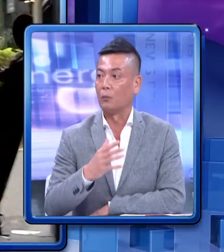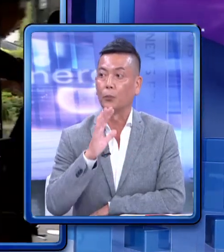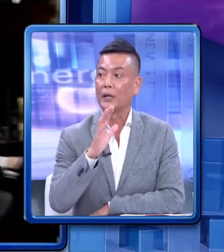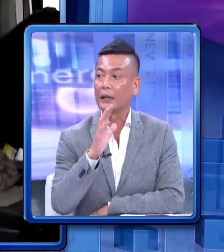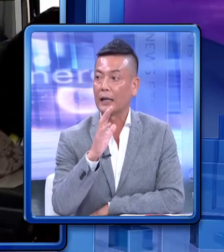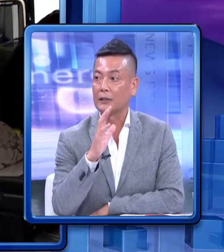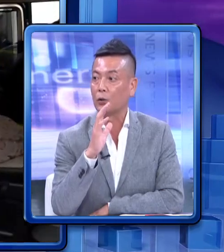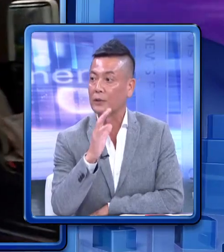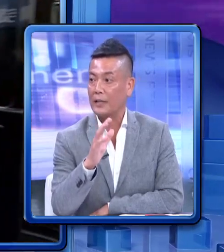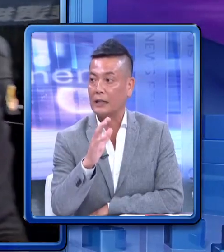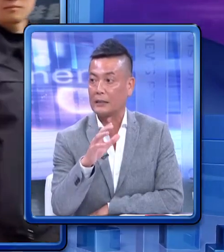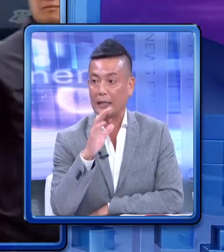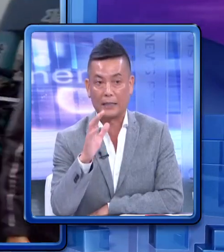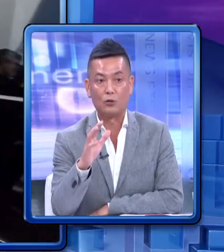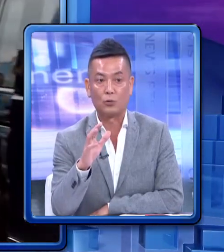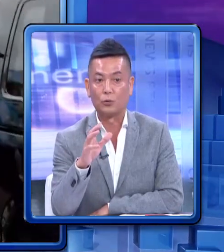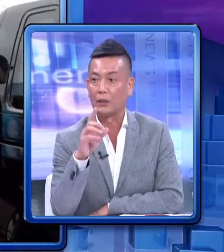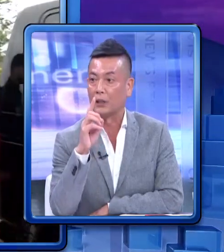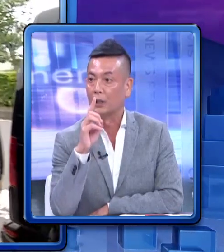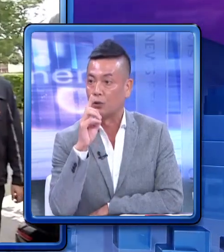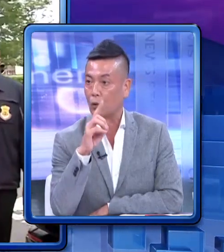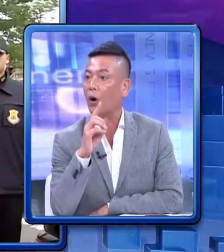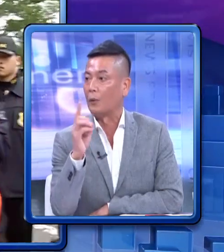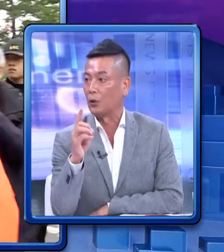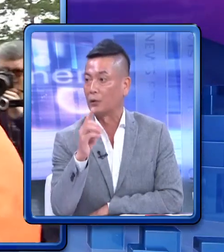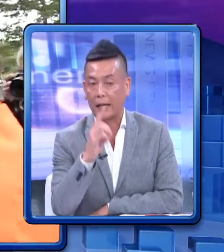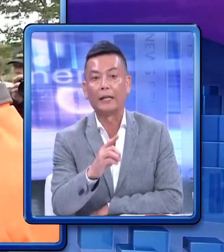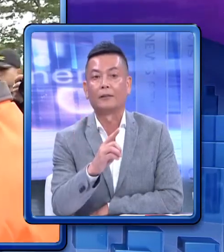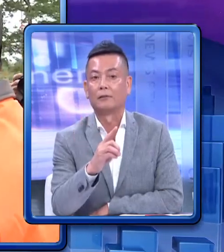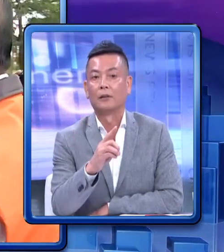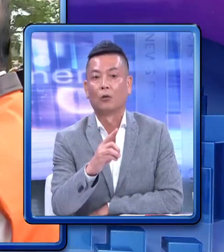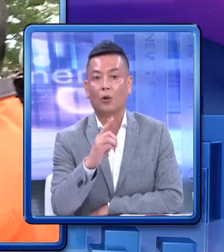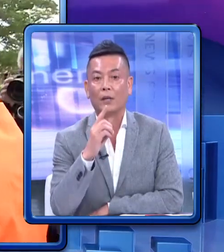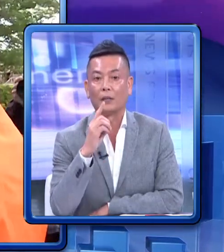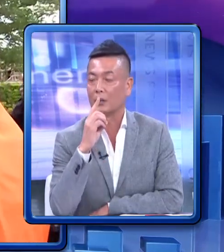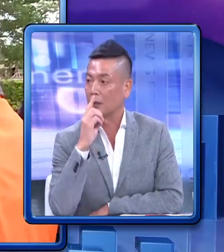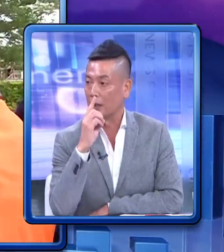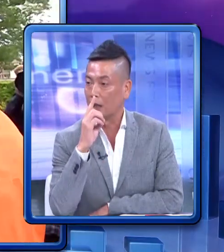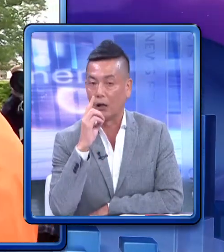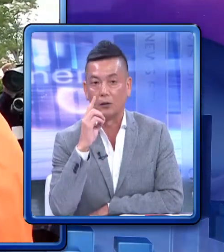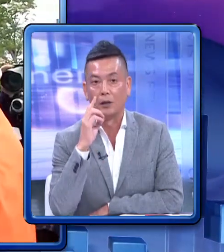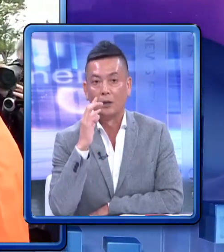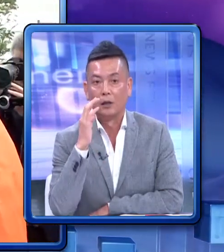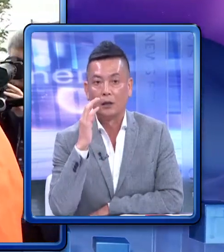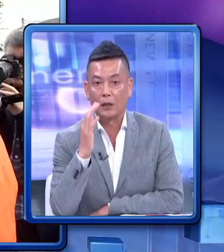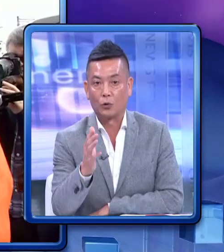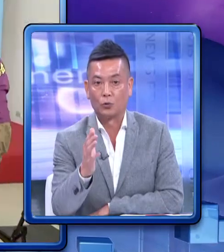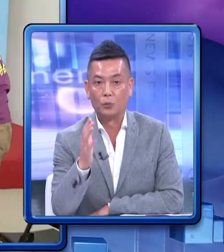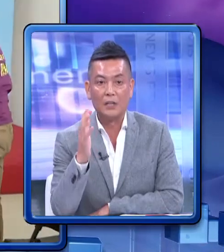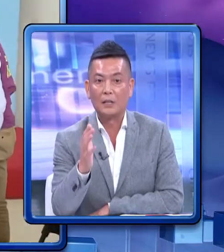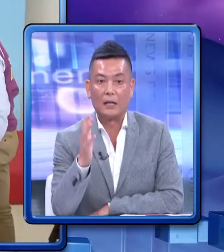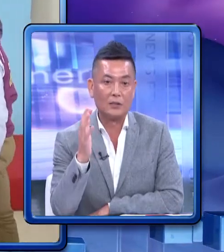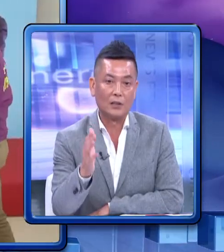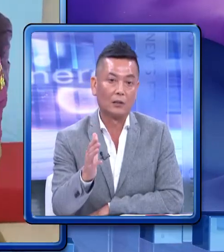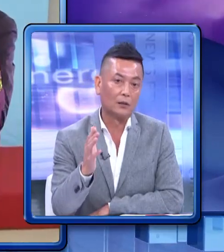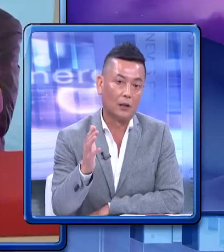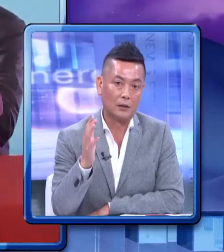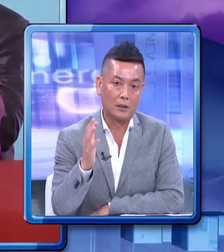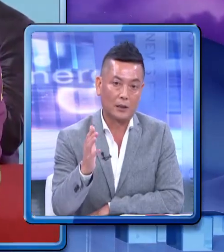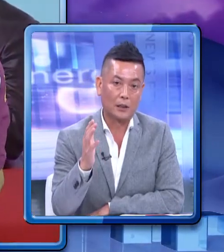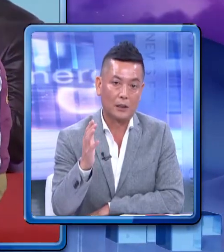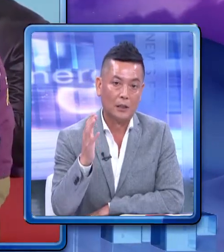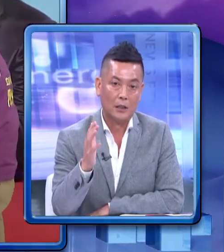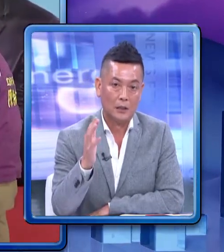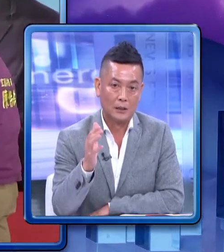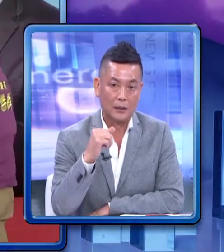总统，不应该用这样子来陈述一个中华民国。当然，我们也要 告诉民进党执政